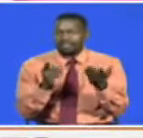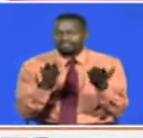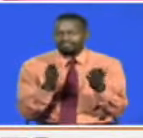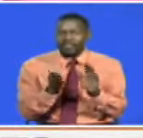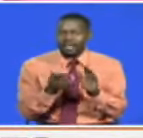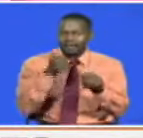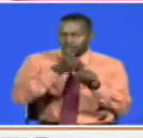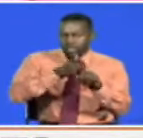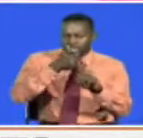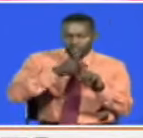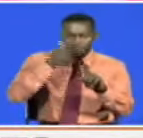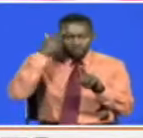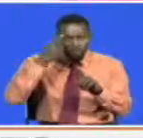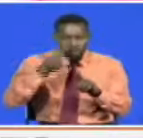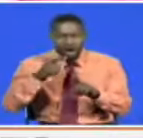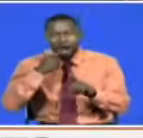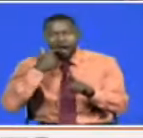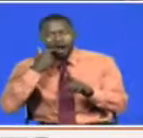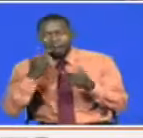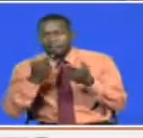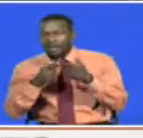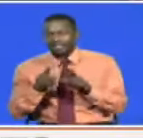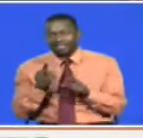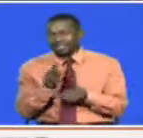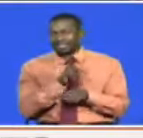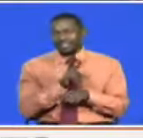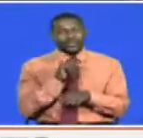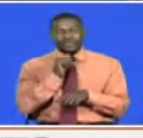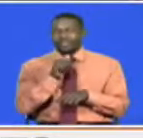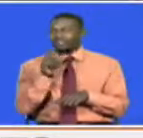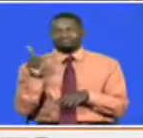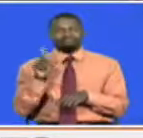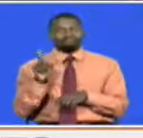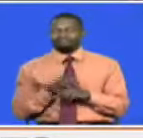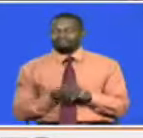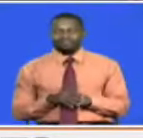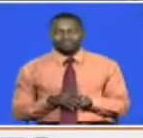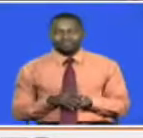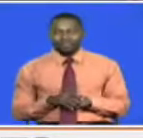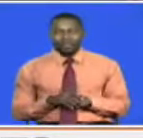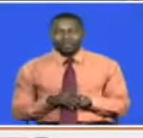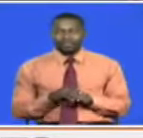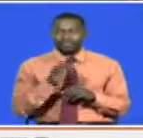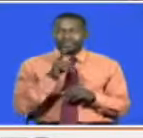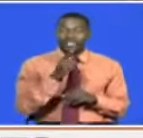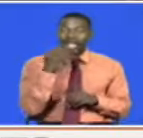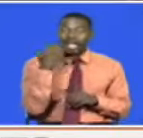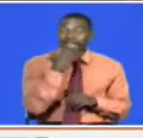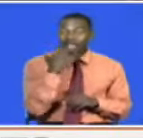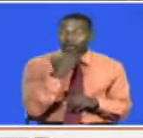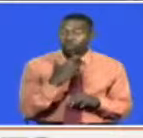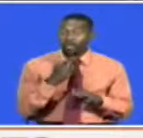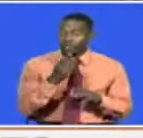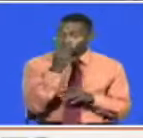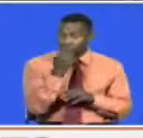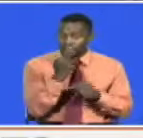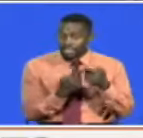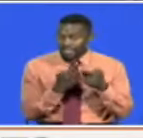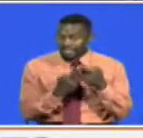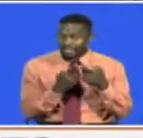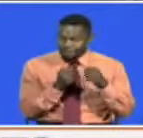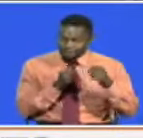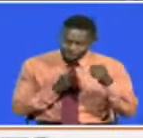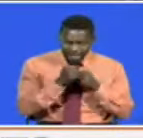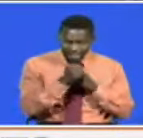did not recognize Kindiki to lead the region. Kazi Rigathi Gachagua alifanya mwaka mbili ya kupigana